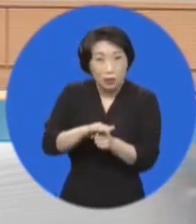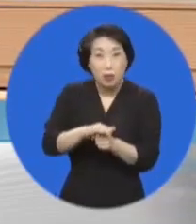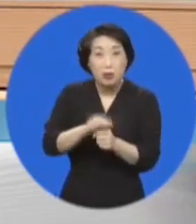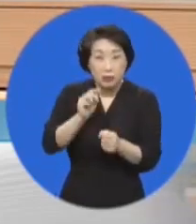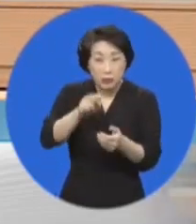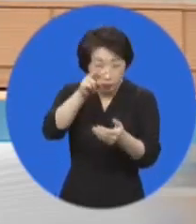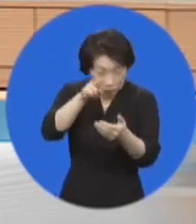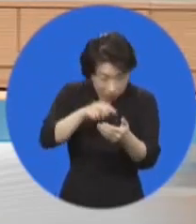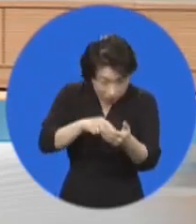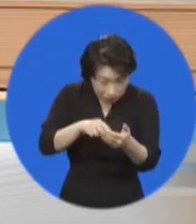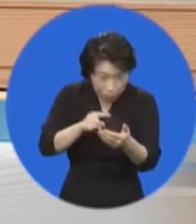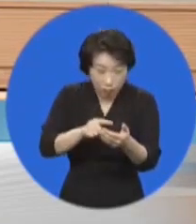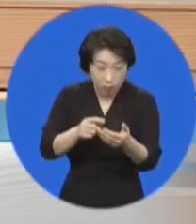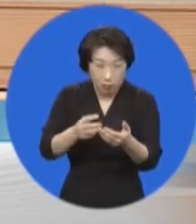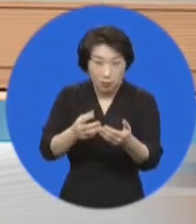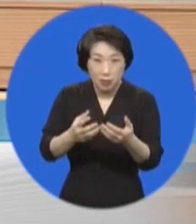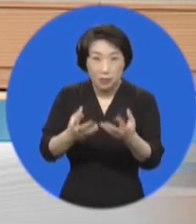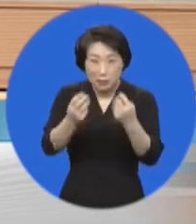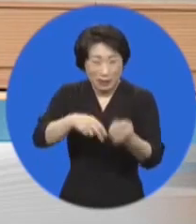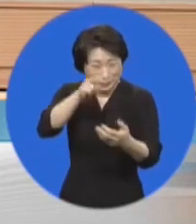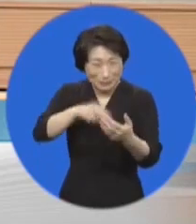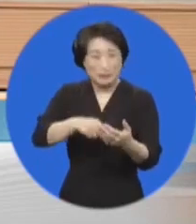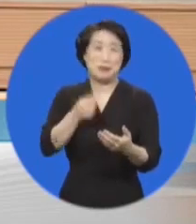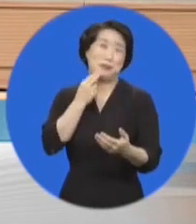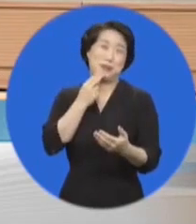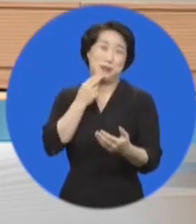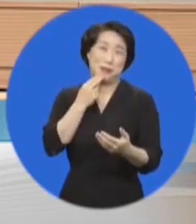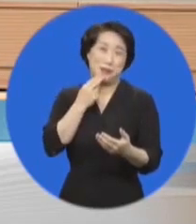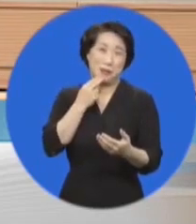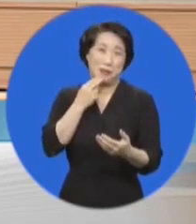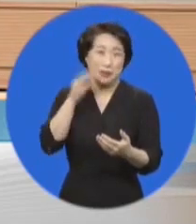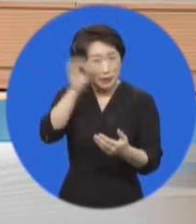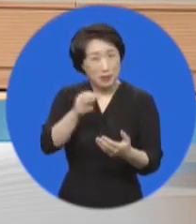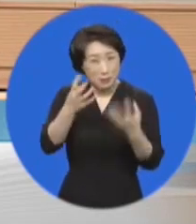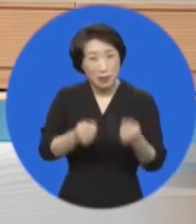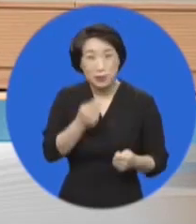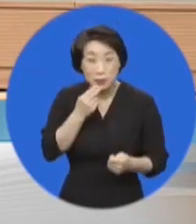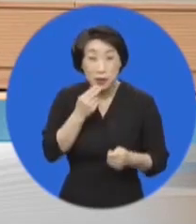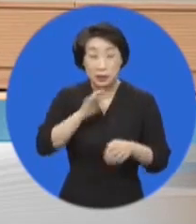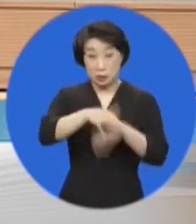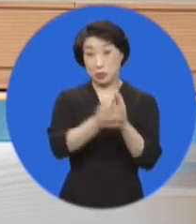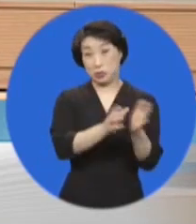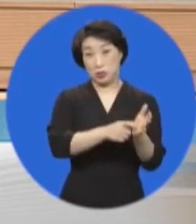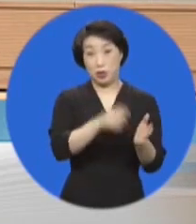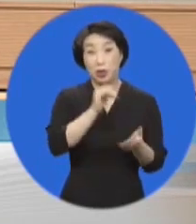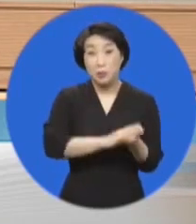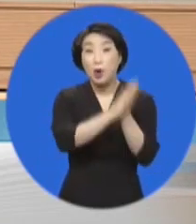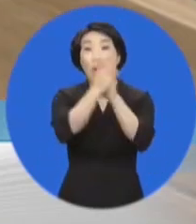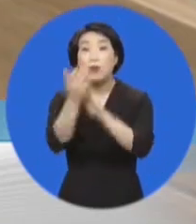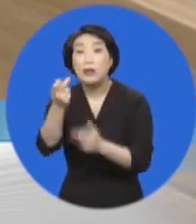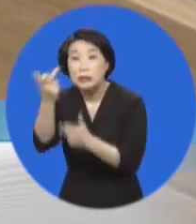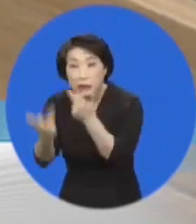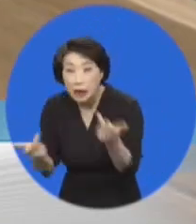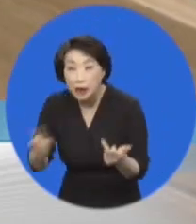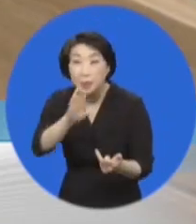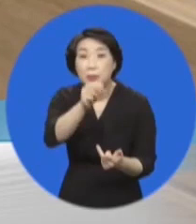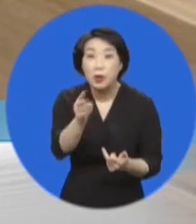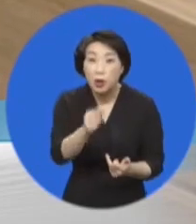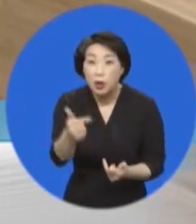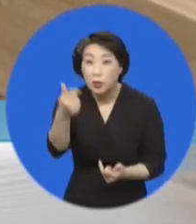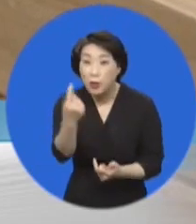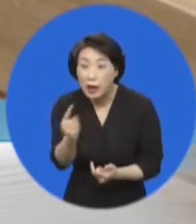하는 구절은 별로 못 읽었어요. 성경의 변화산에서 이는 내 사랑하는